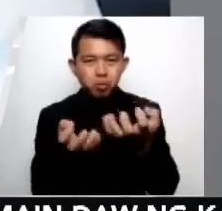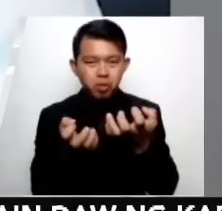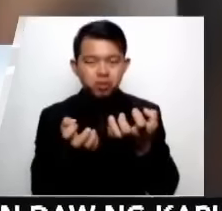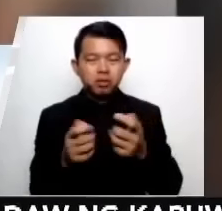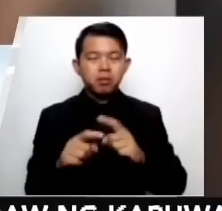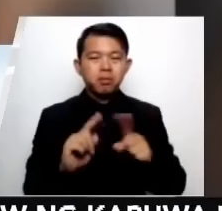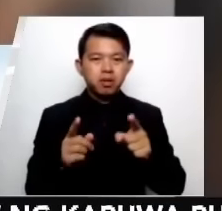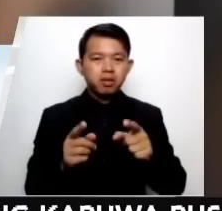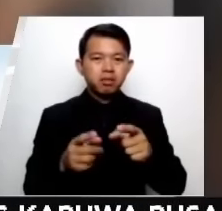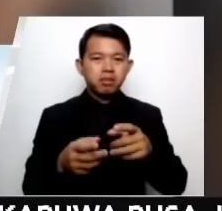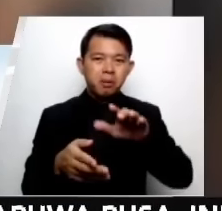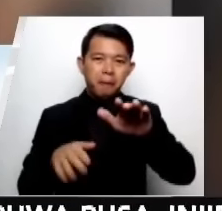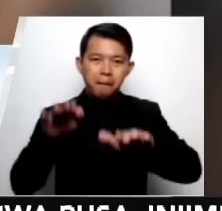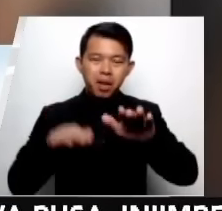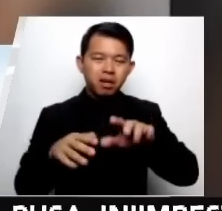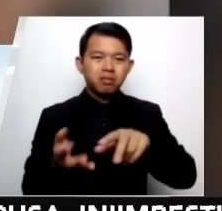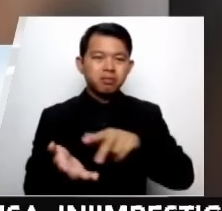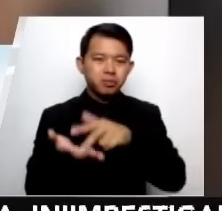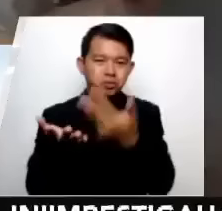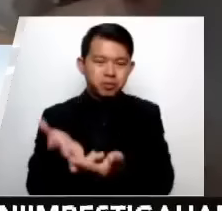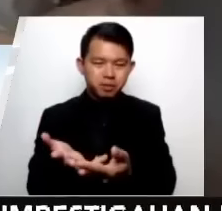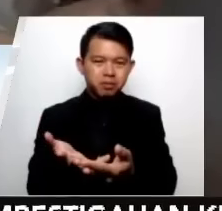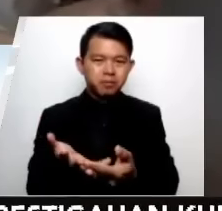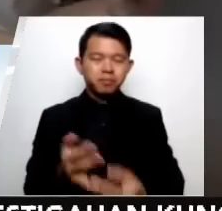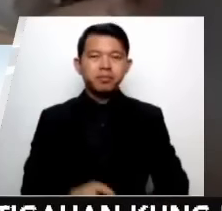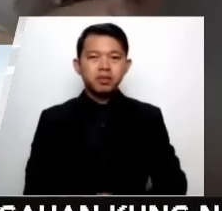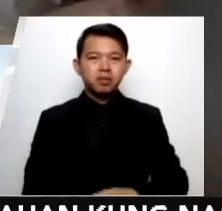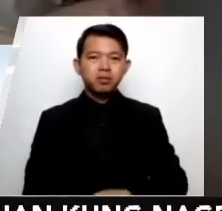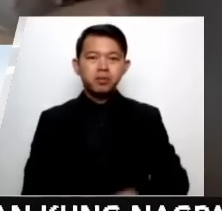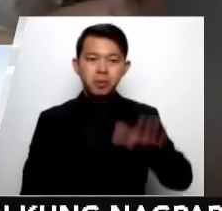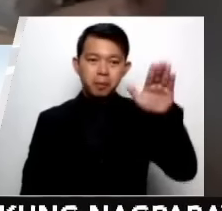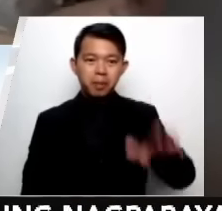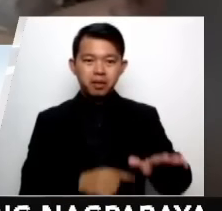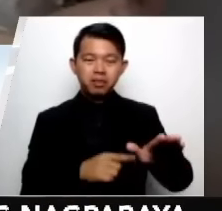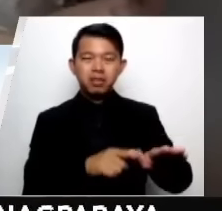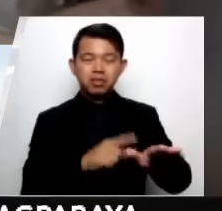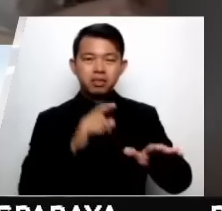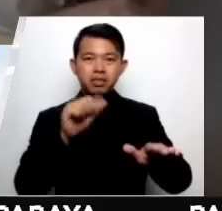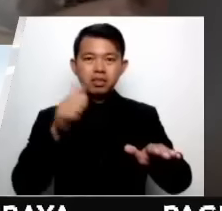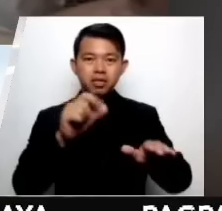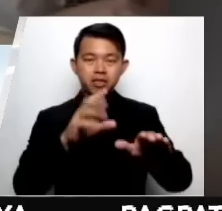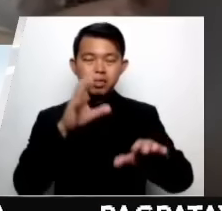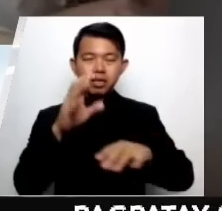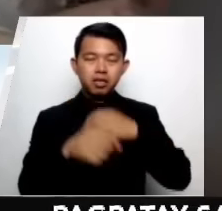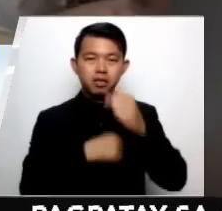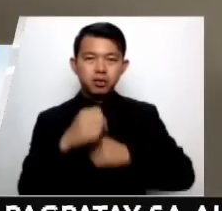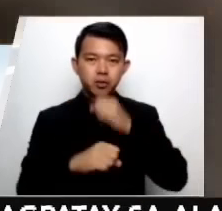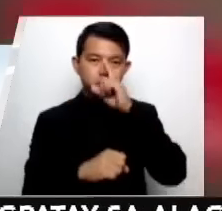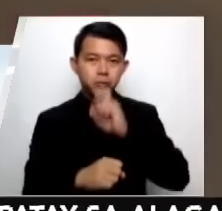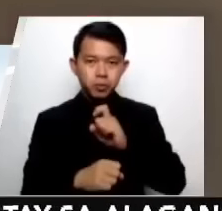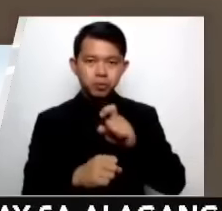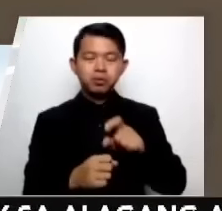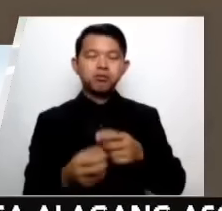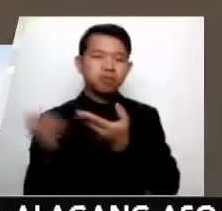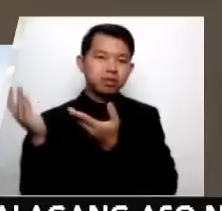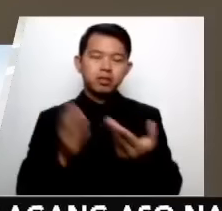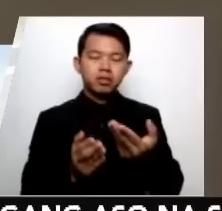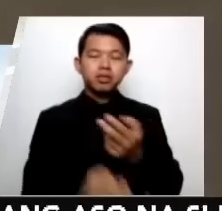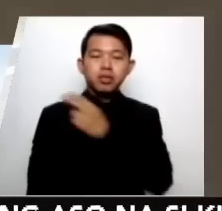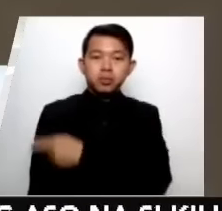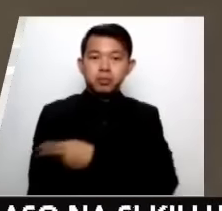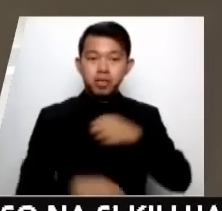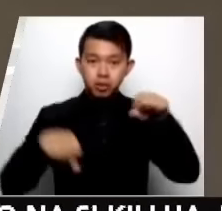balanse. Nabalian ng buto sa kamay at hita ang 10 taong gulang na biktima. Sugatan at nasa ospital ang rider na isa ring